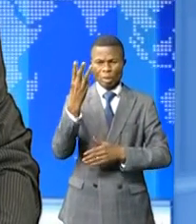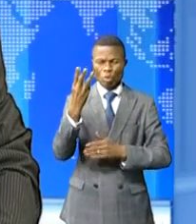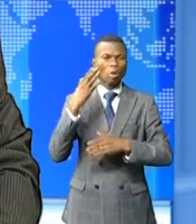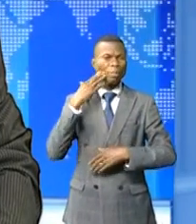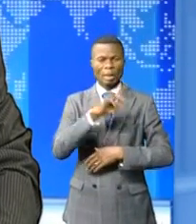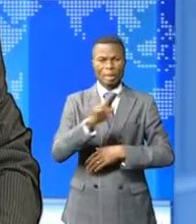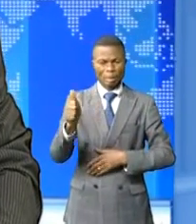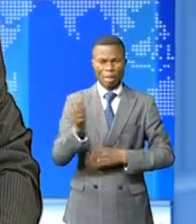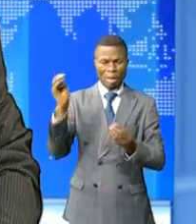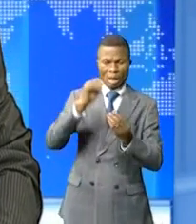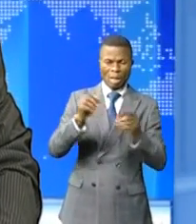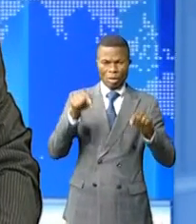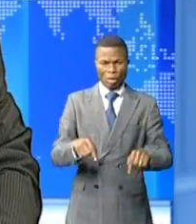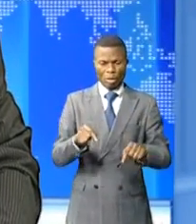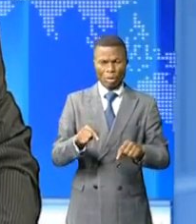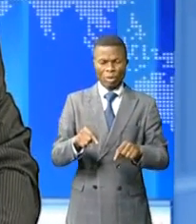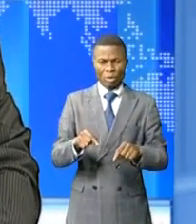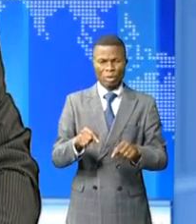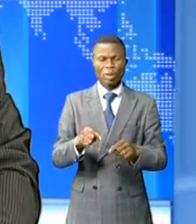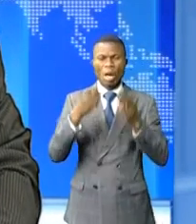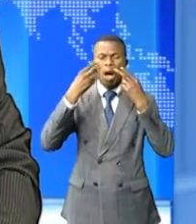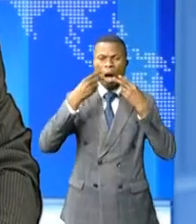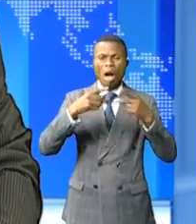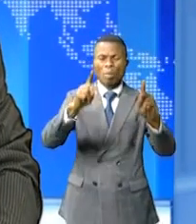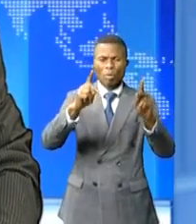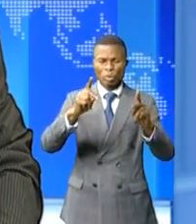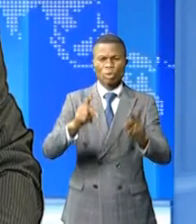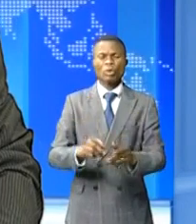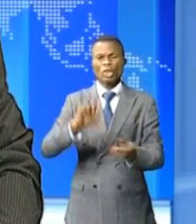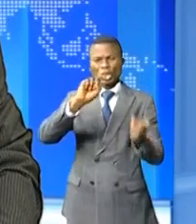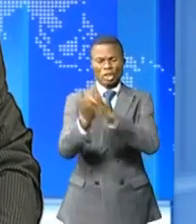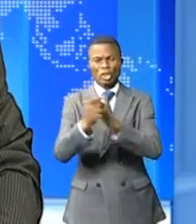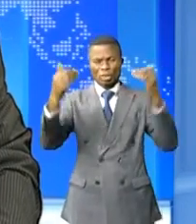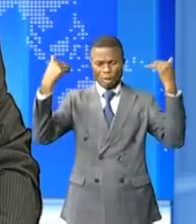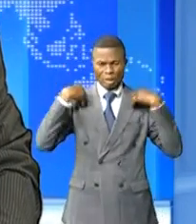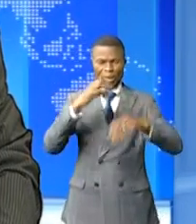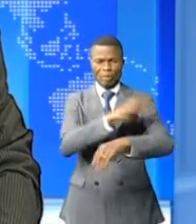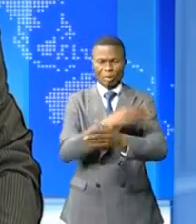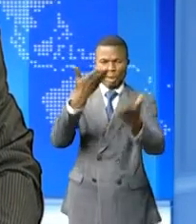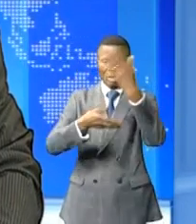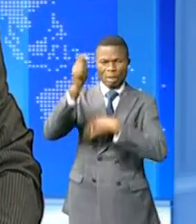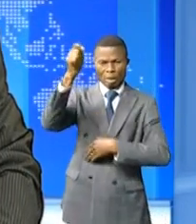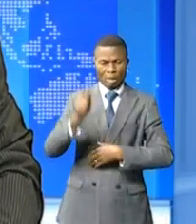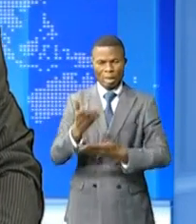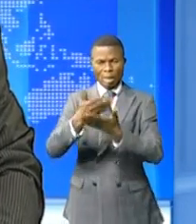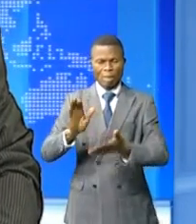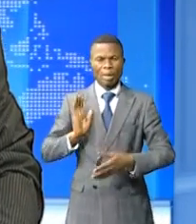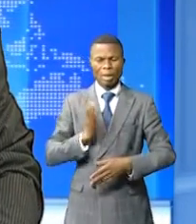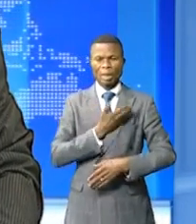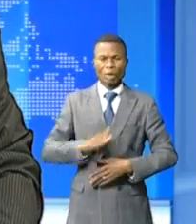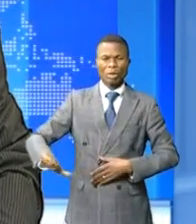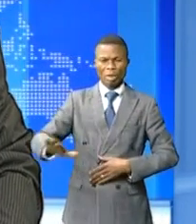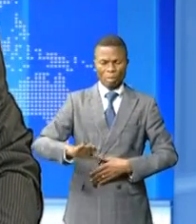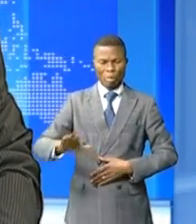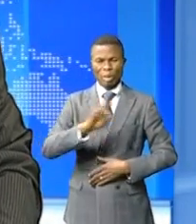telle que complétée à ces jours, portant proclamation de l'état de siège sur une partie du territoire de la République